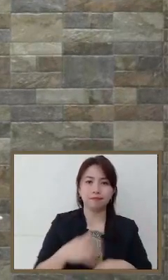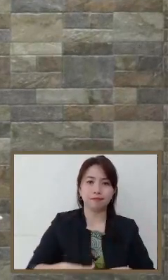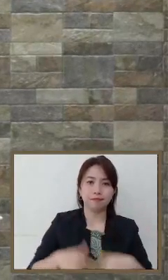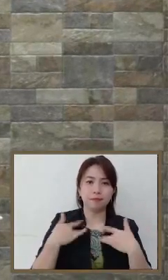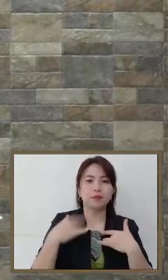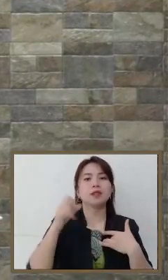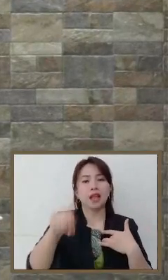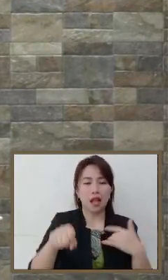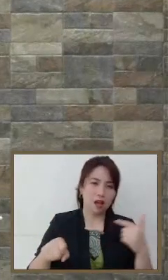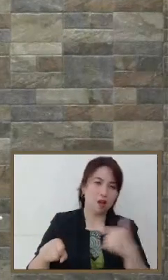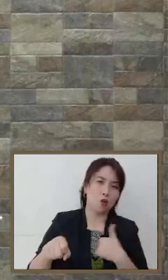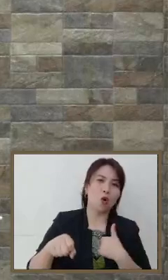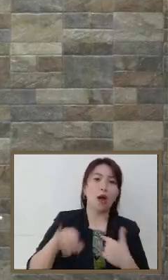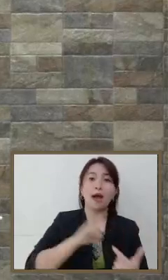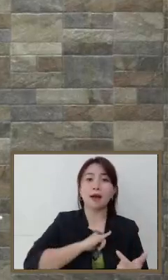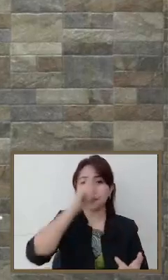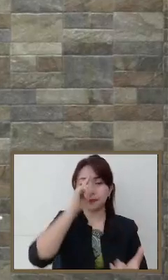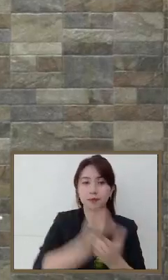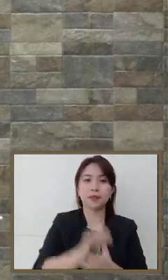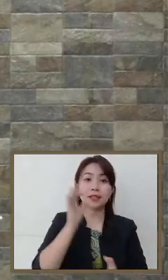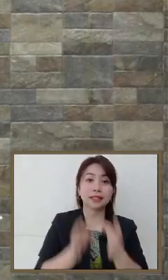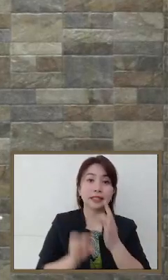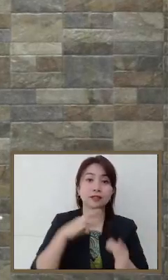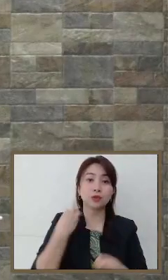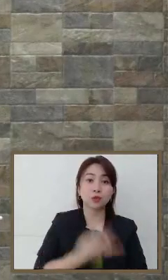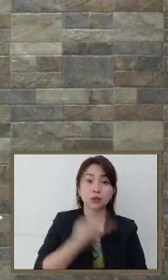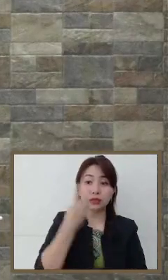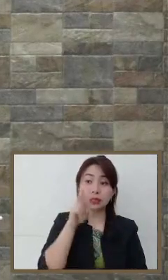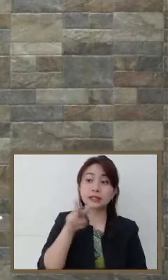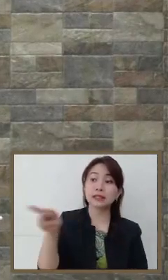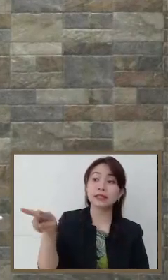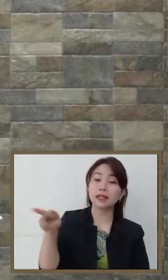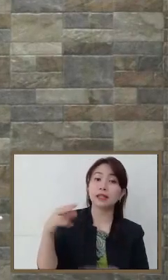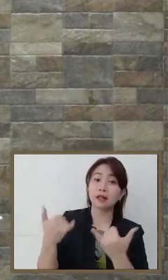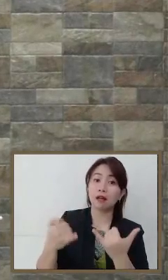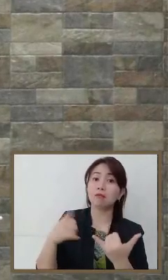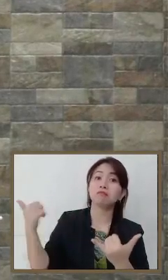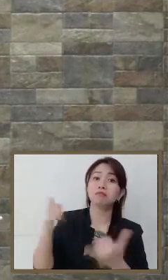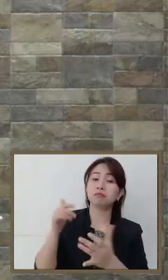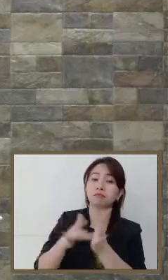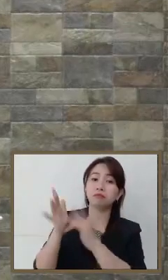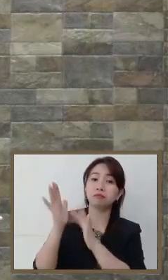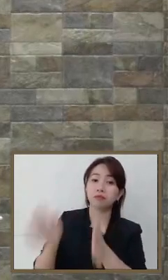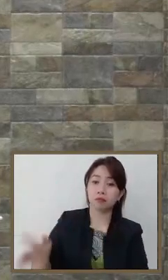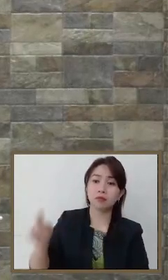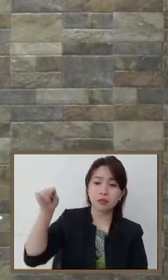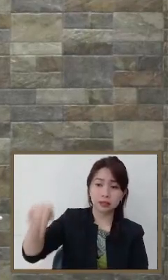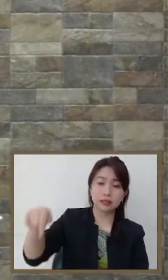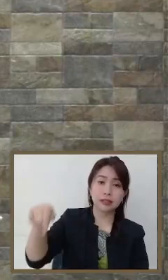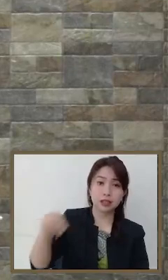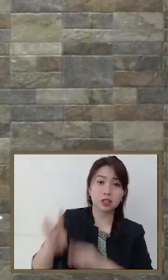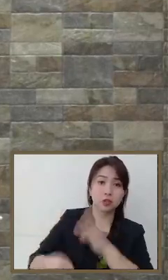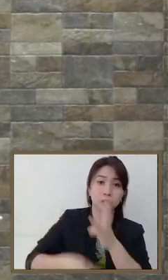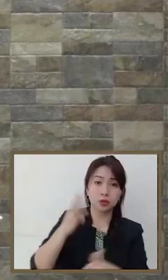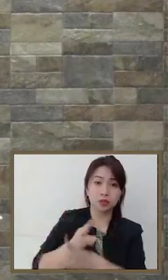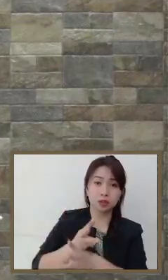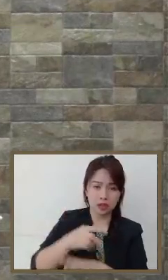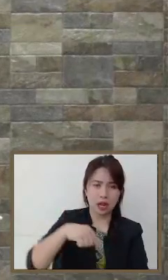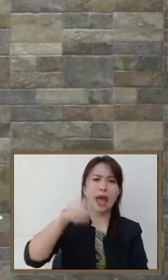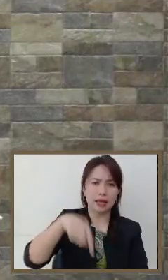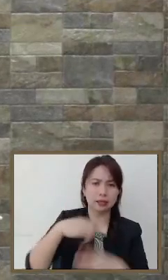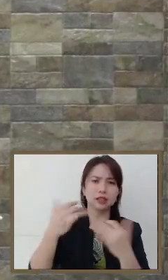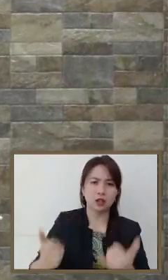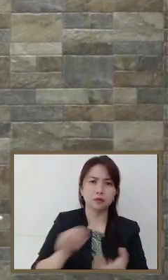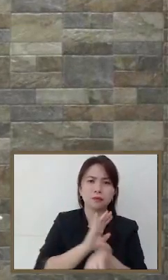ako'y naniniwala kung meron tayong mga nakitang Kristiyano sa ibabaw Dito po bilang ah Kristiyano na na-meet